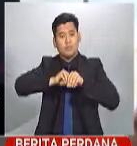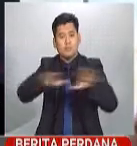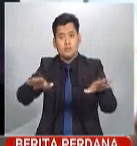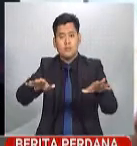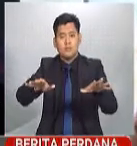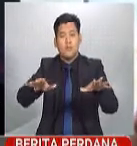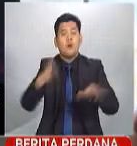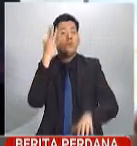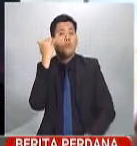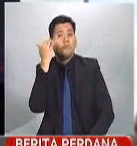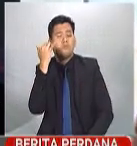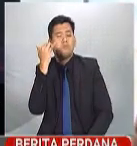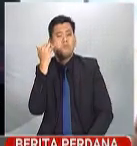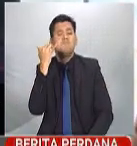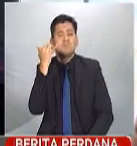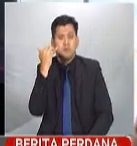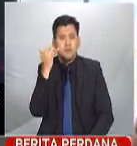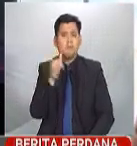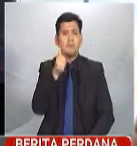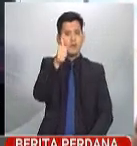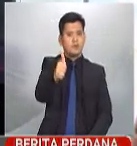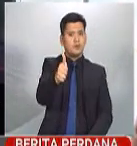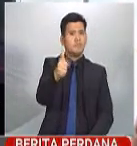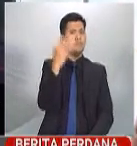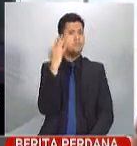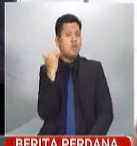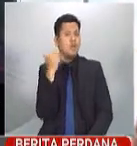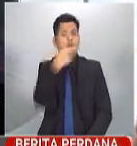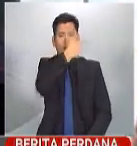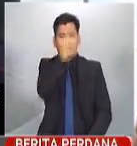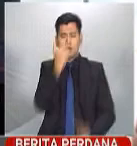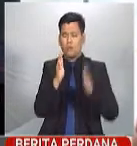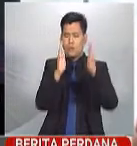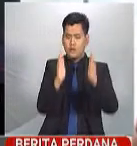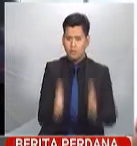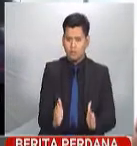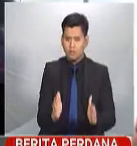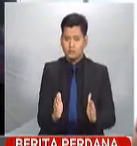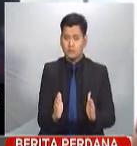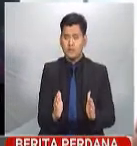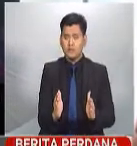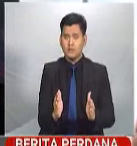ni. Sebab yang bagusnya orang awam akan